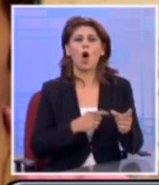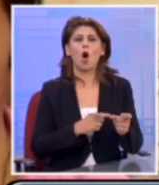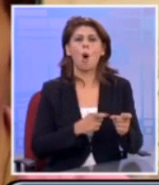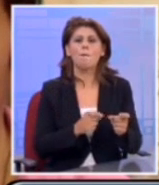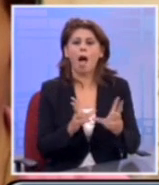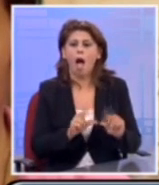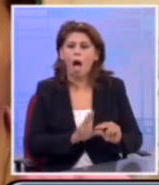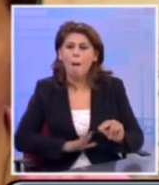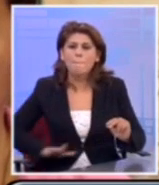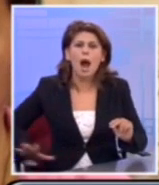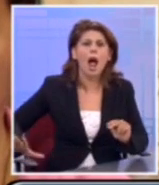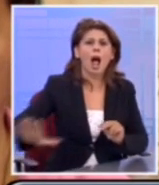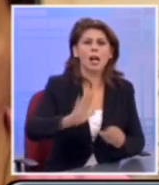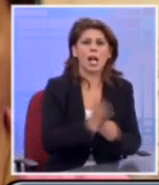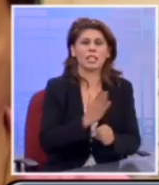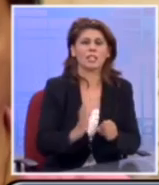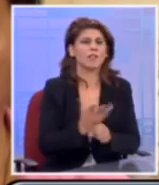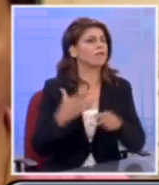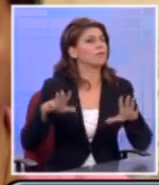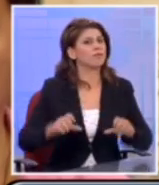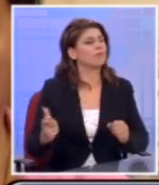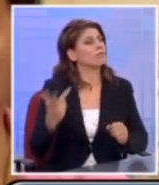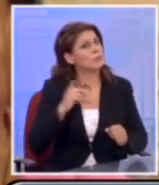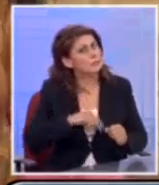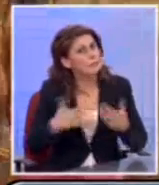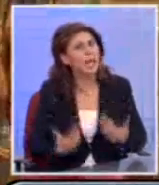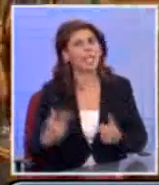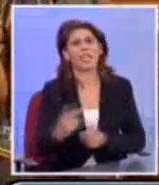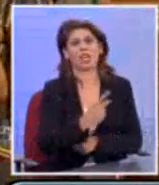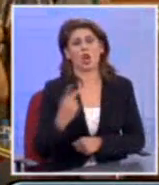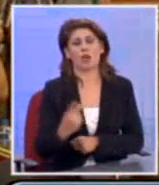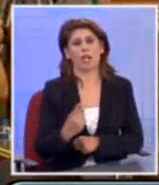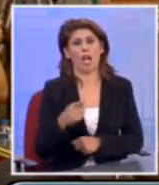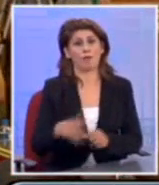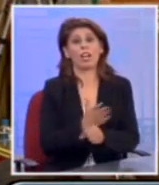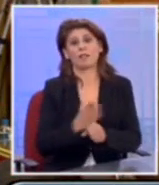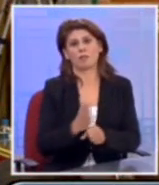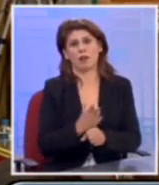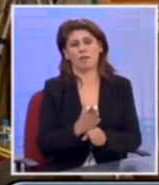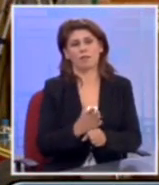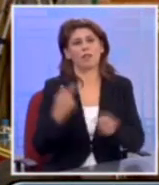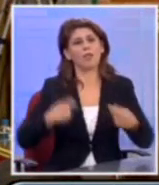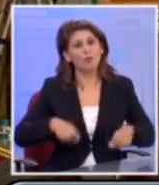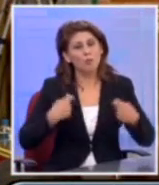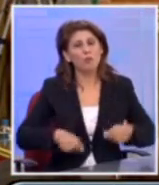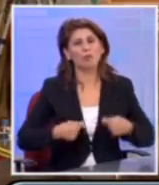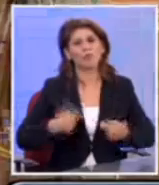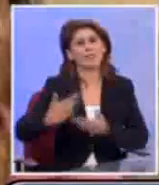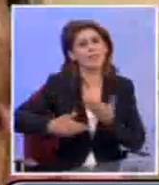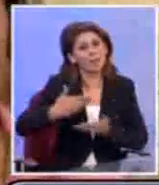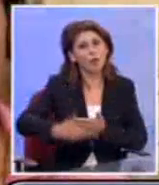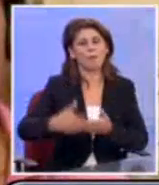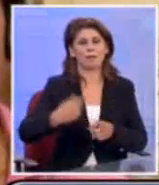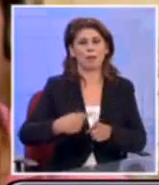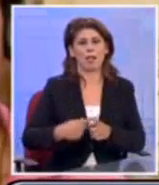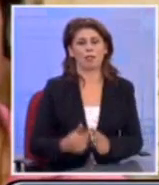καταστροφής των κεκτημένων της κοινωνίας και του πλούτου της κληρονομιάς της